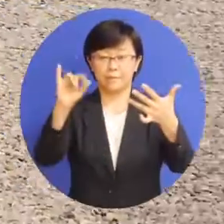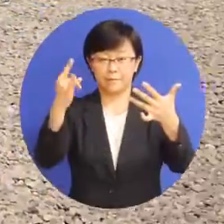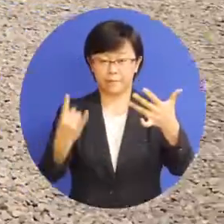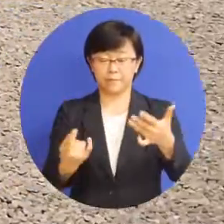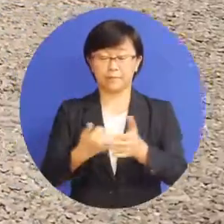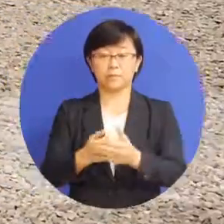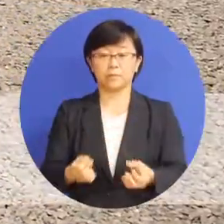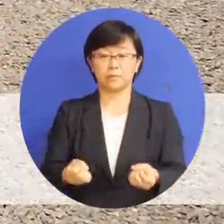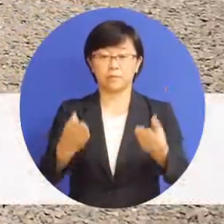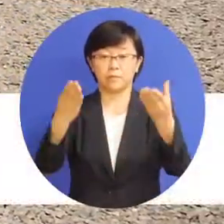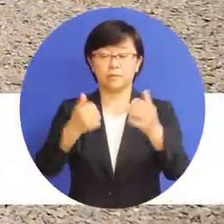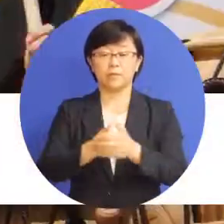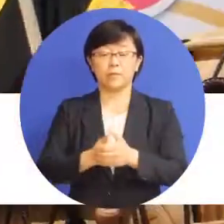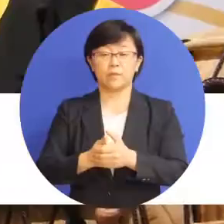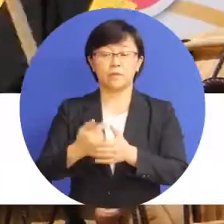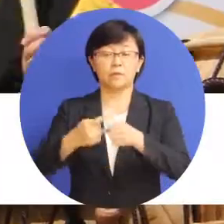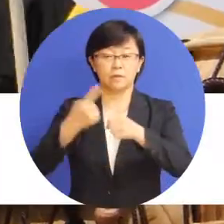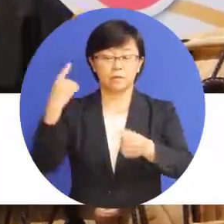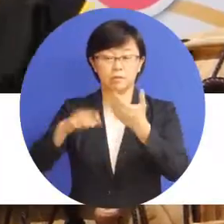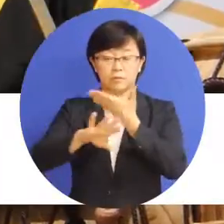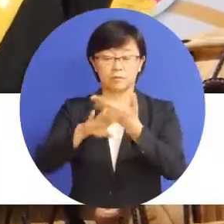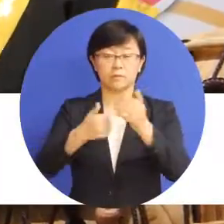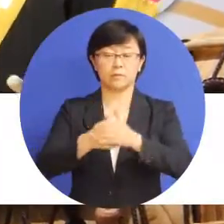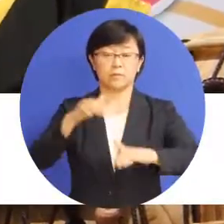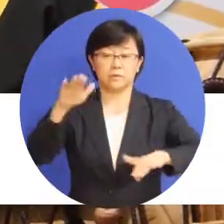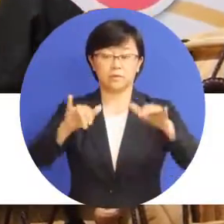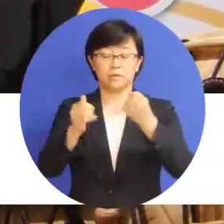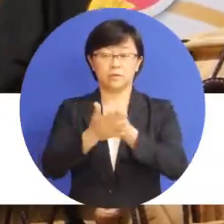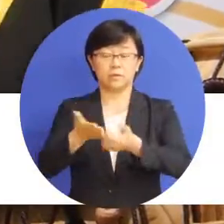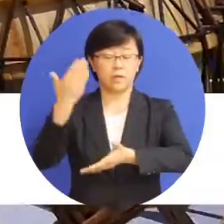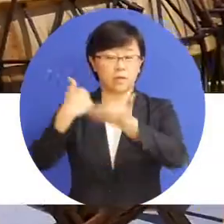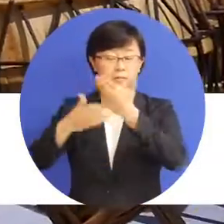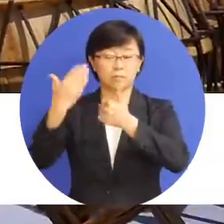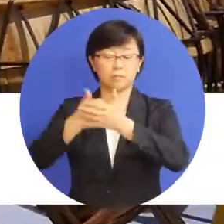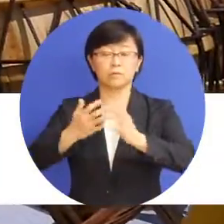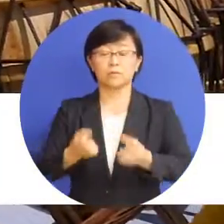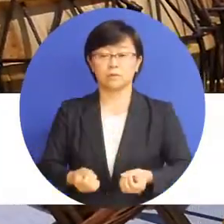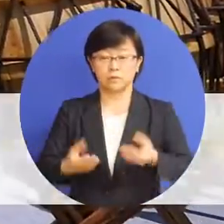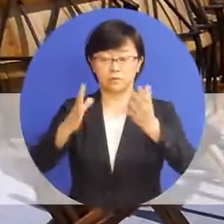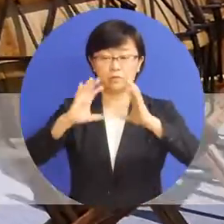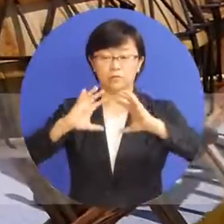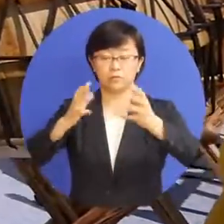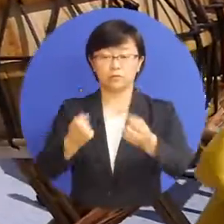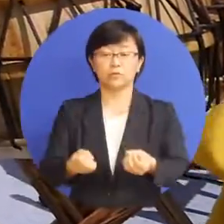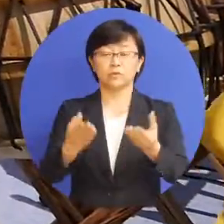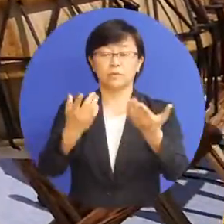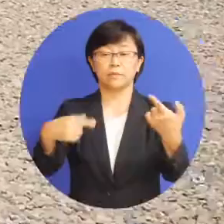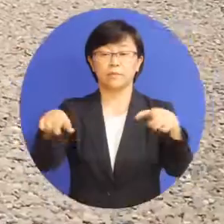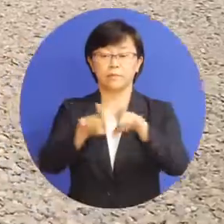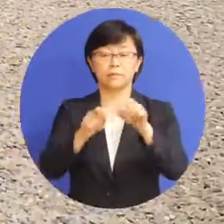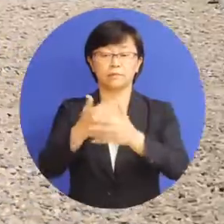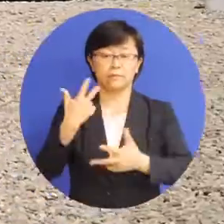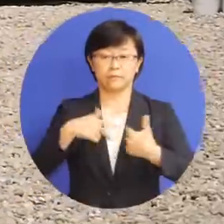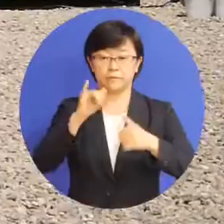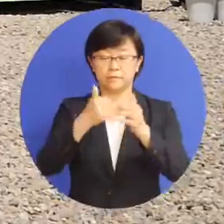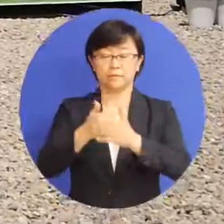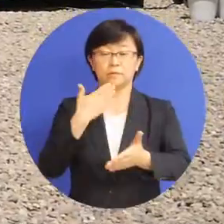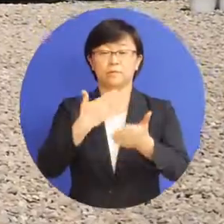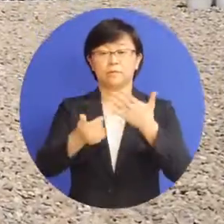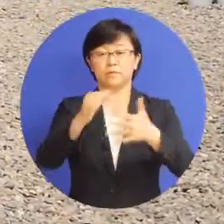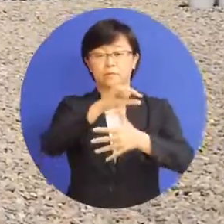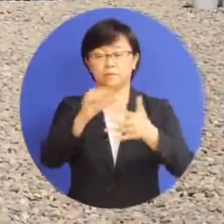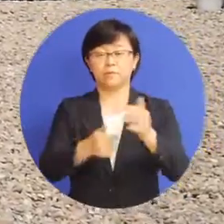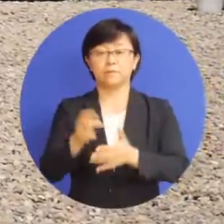맞는 이번 행사는 예년과 달리 석장리 세계 구석기 축제 기간에 개최해 축제와 함께 즐길 수 있는 체험